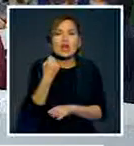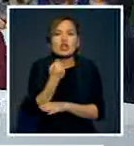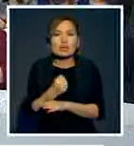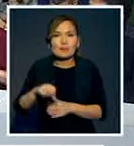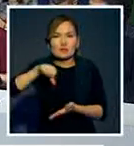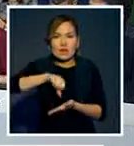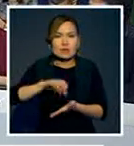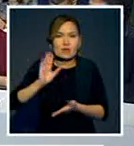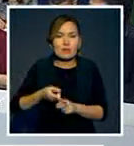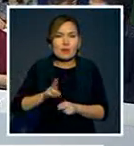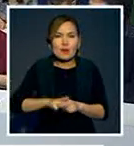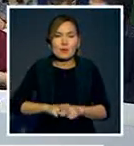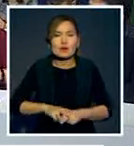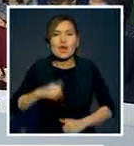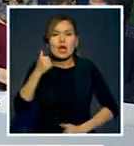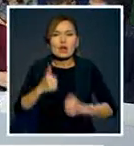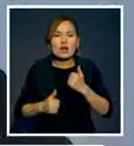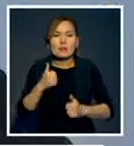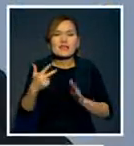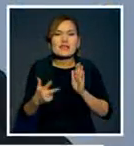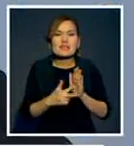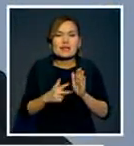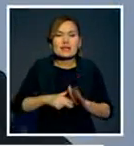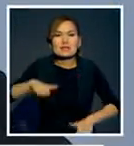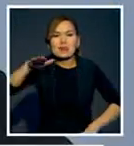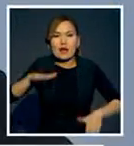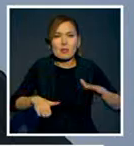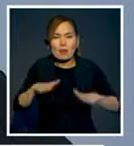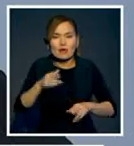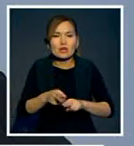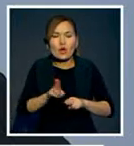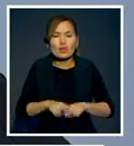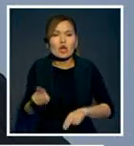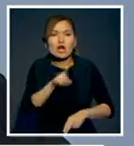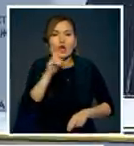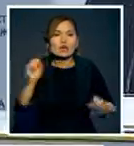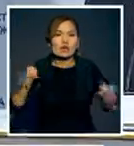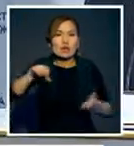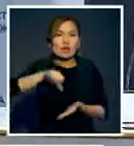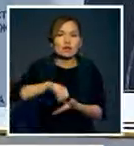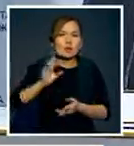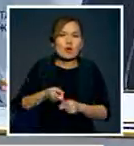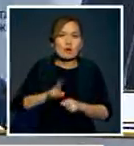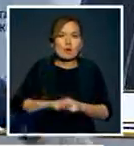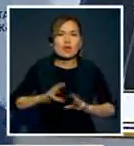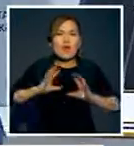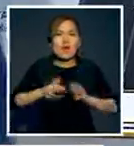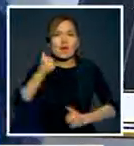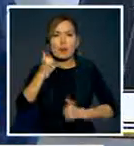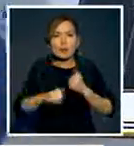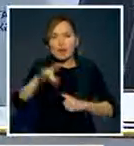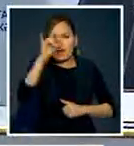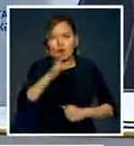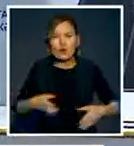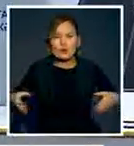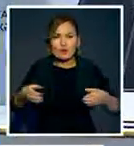бар. Чемпионат 8 салмақ санатында және абсолюттік салмақ категориясында өтеді. Қанат Бозымбаев әлем чемпионатына қатысатын